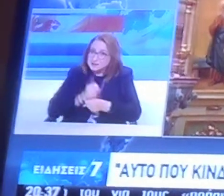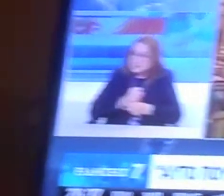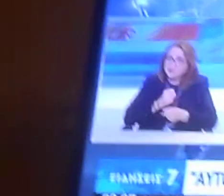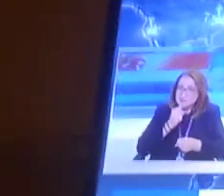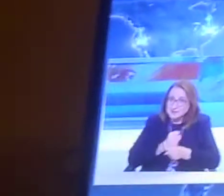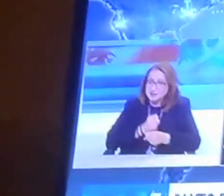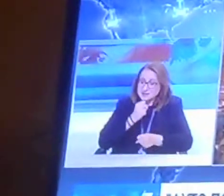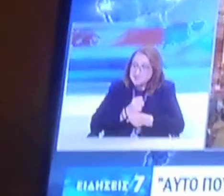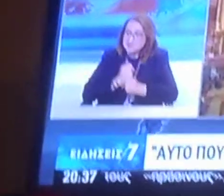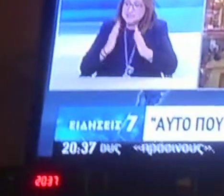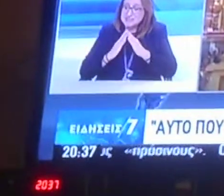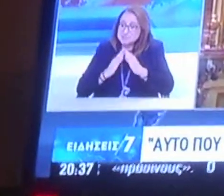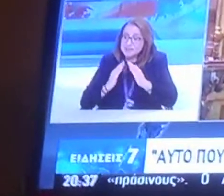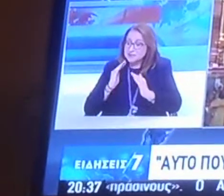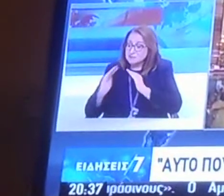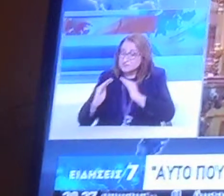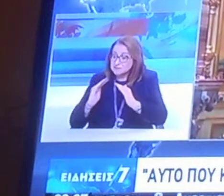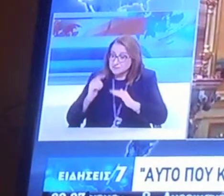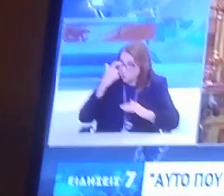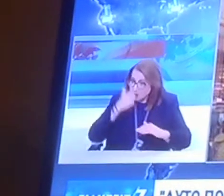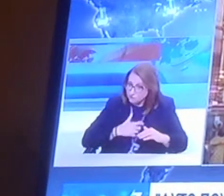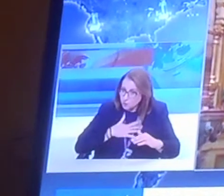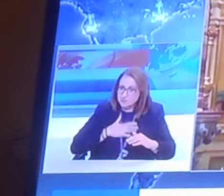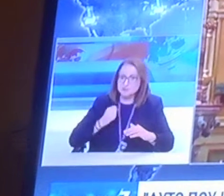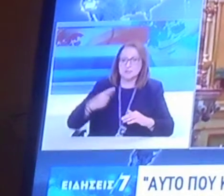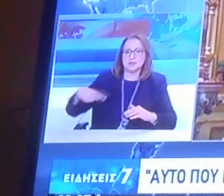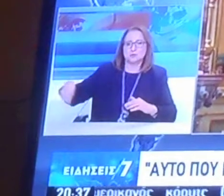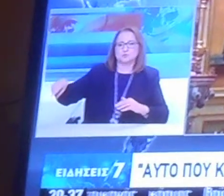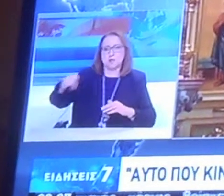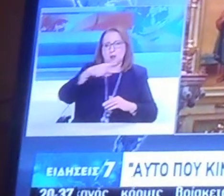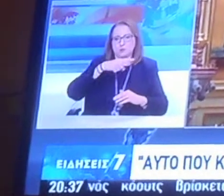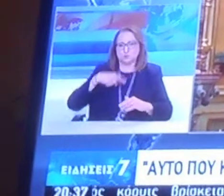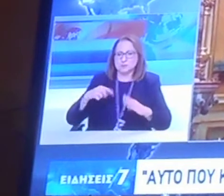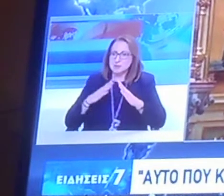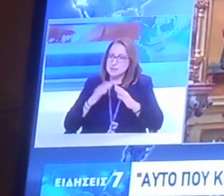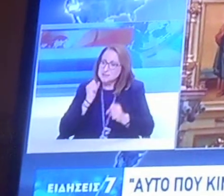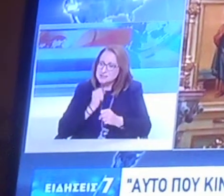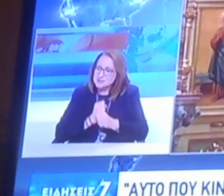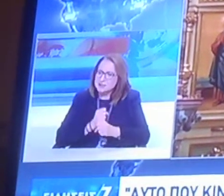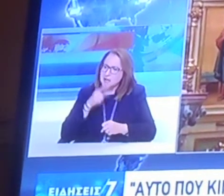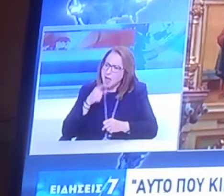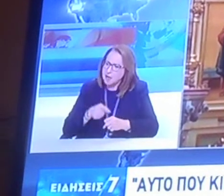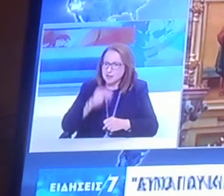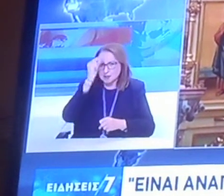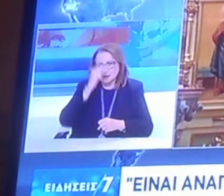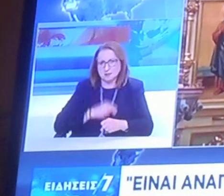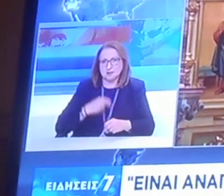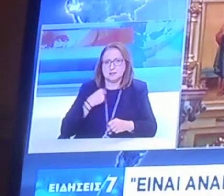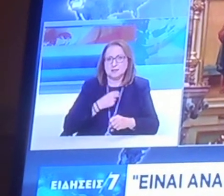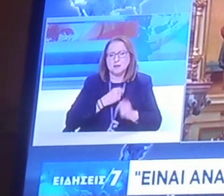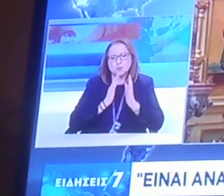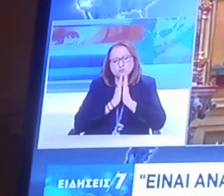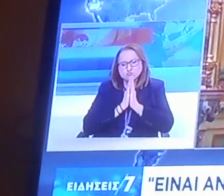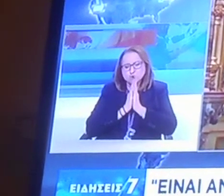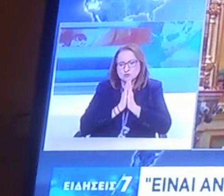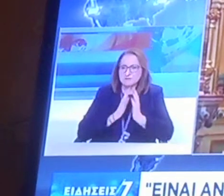να προφυλάξουμε τους γύρω μας. Εκεί η κάθε μία και ο κάθε ένας να προσευχηθεί για όλη